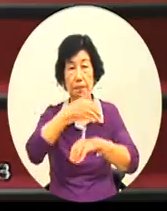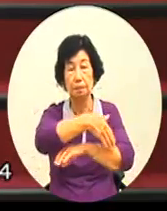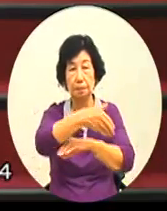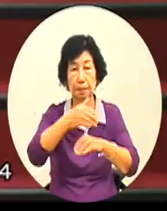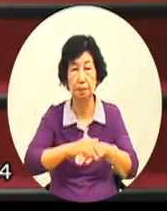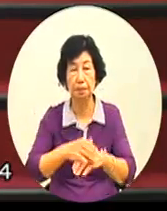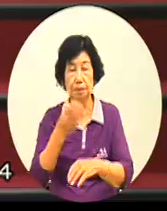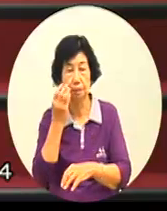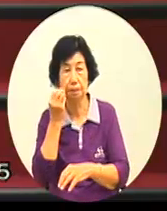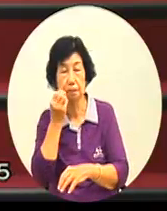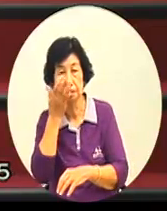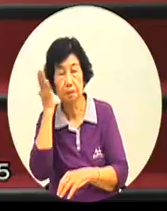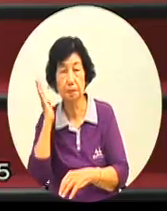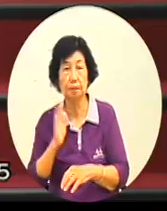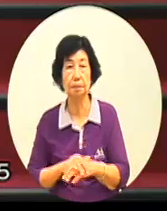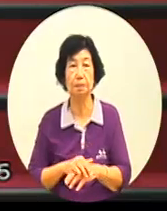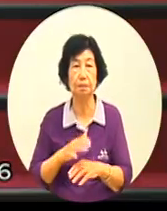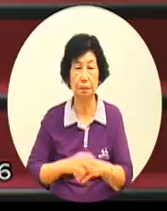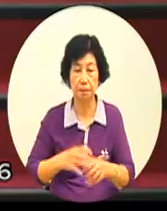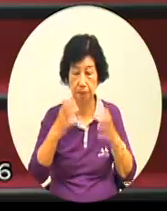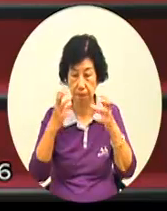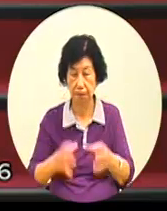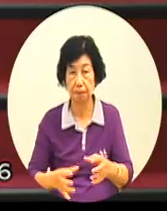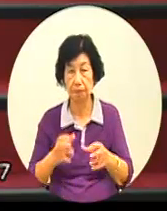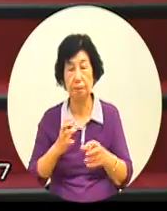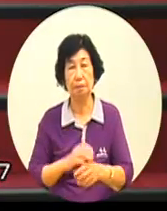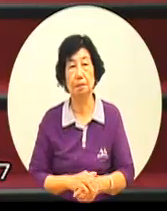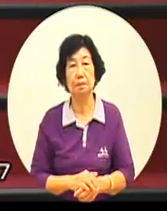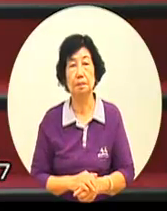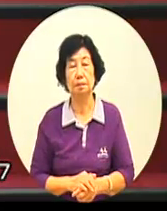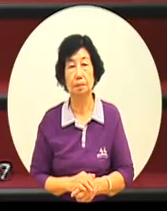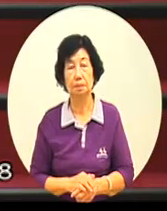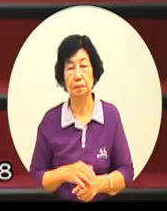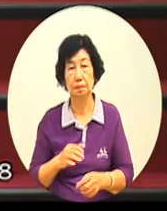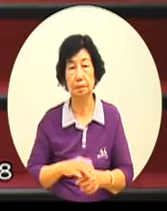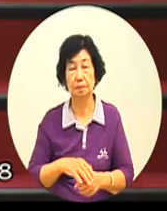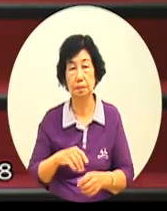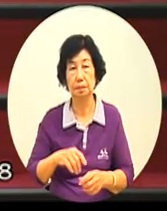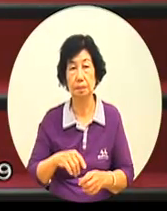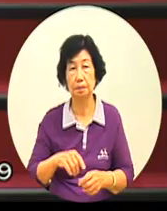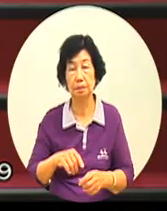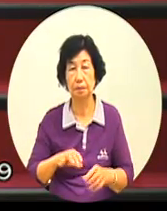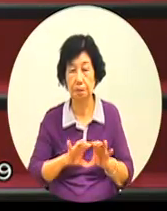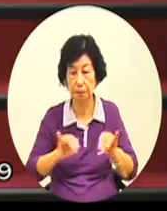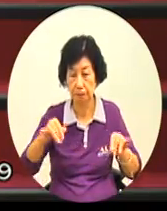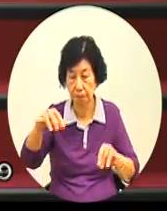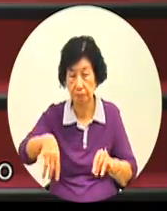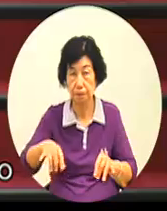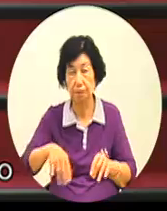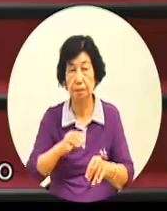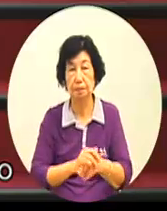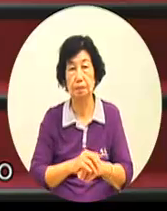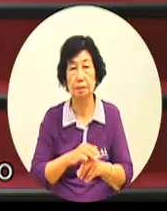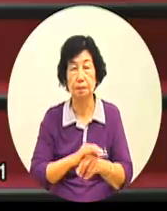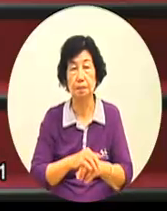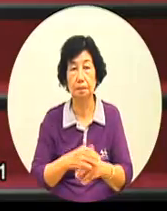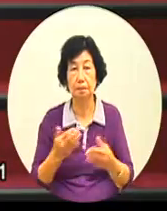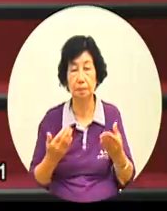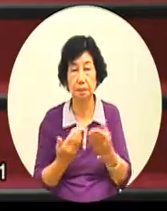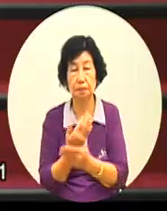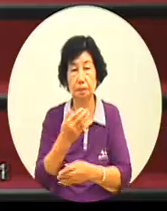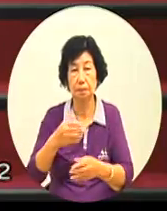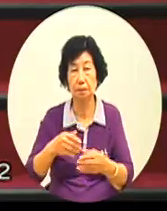观光啦、建设啦，还有这些所有的这些地方上的产业，还有我们